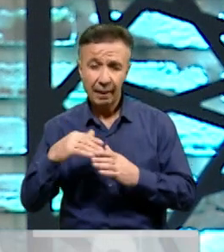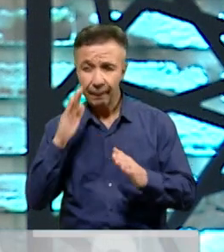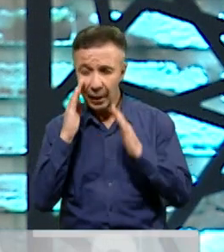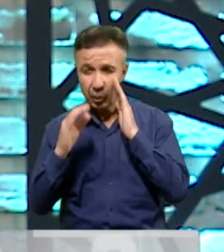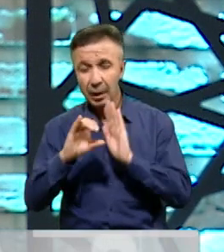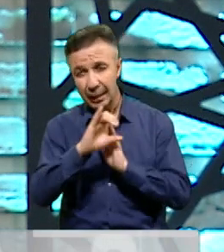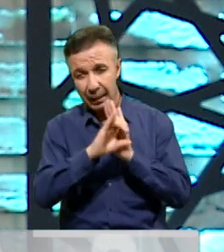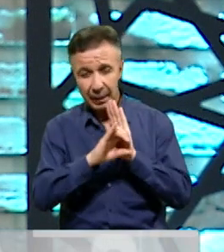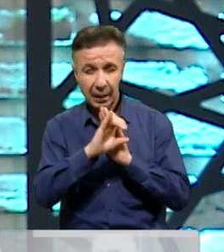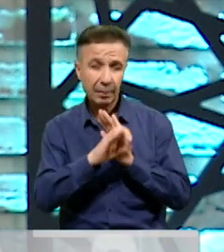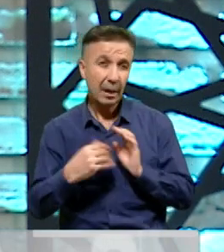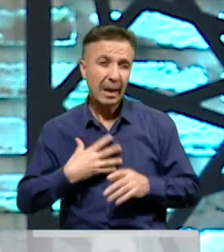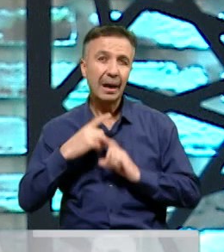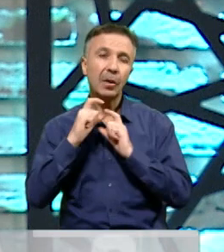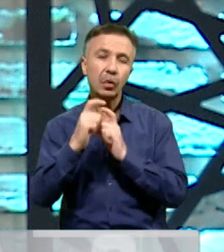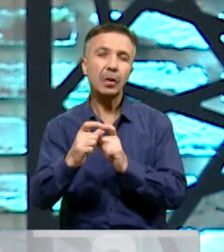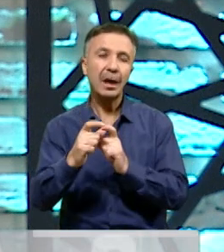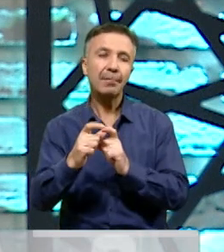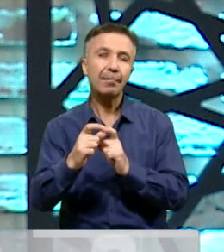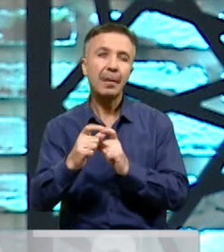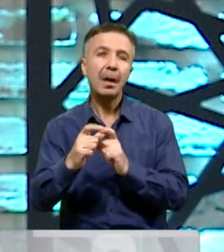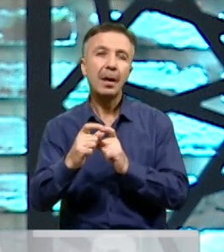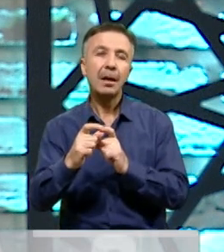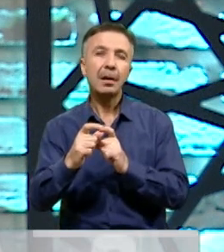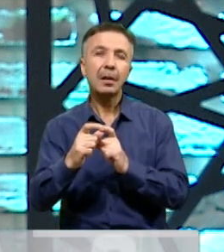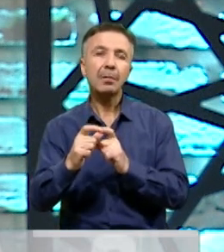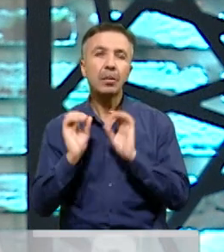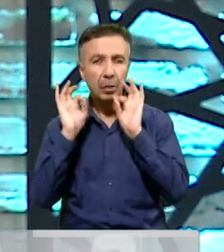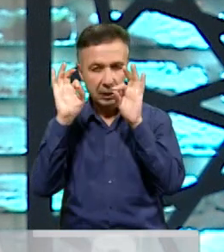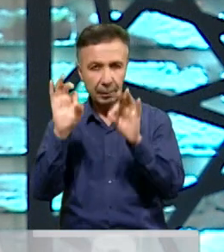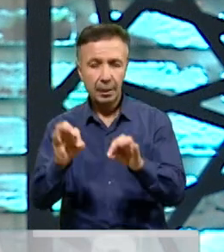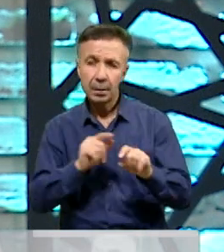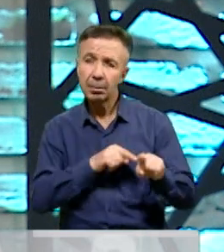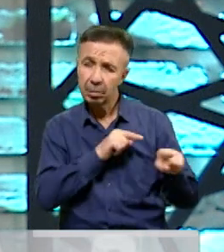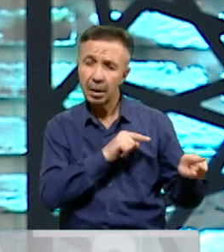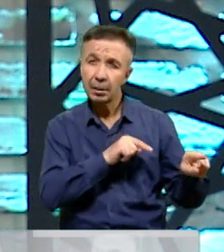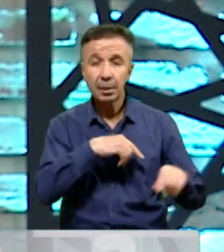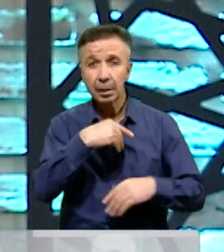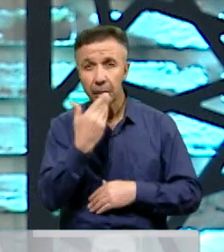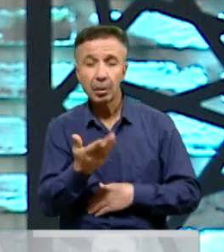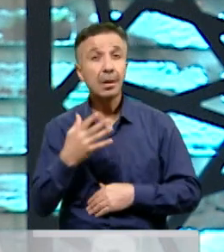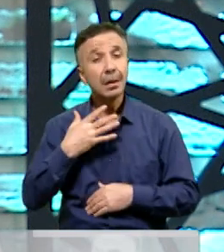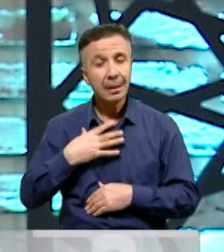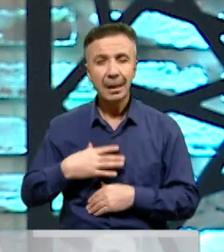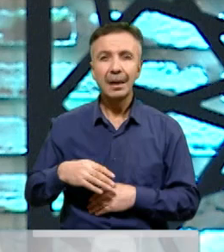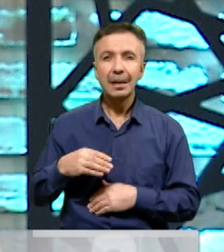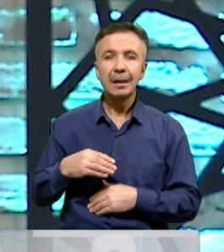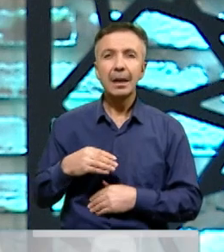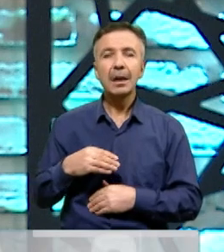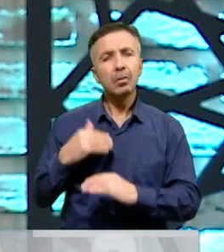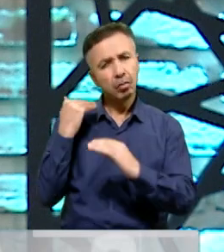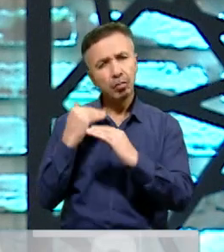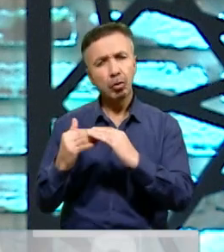ve Instagram üzerinden Diyanet'e Soralım sayfalarına ulaşabilirler. Takip ettikten sonra da isterlerse yorum yazmak